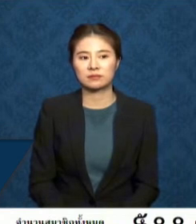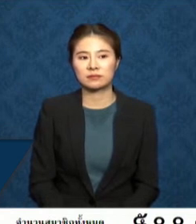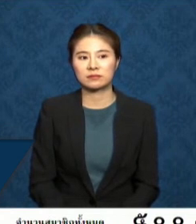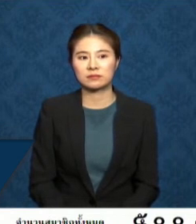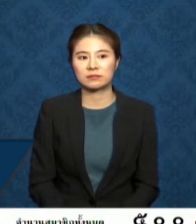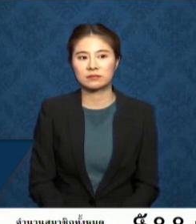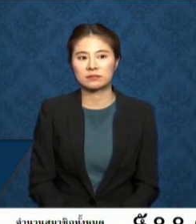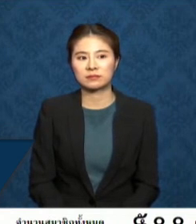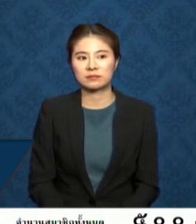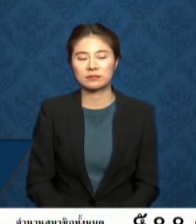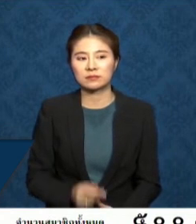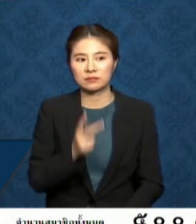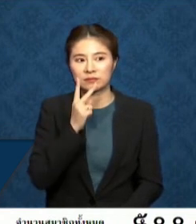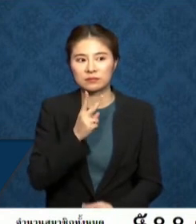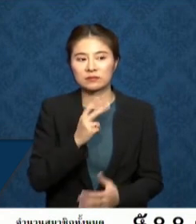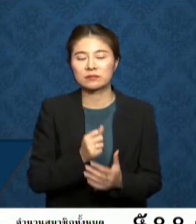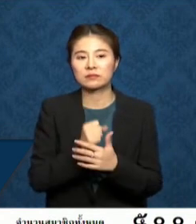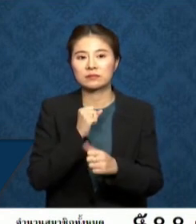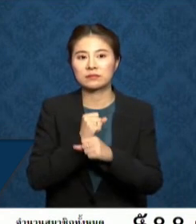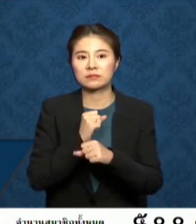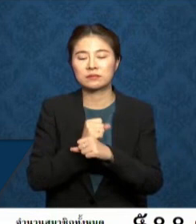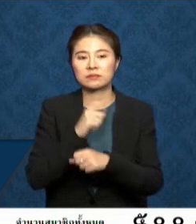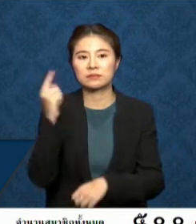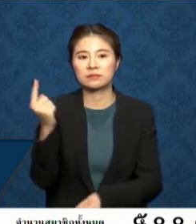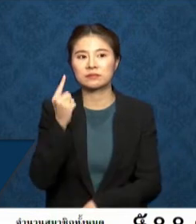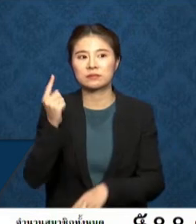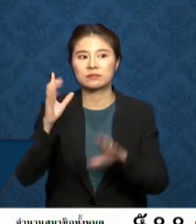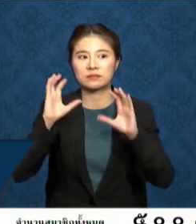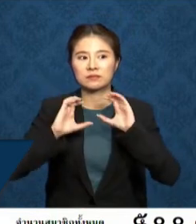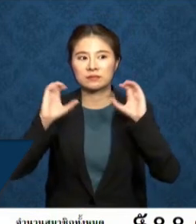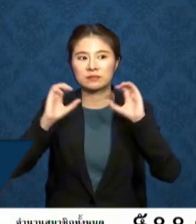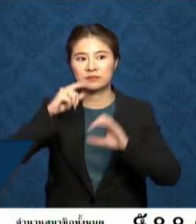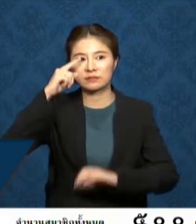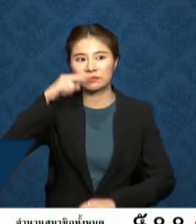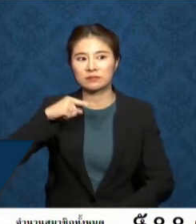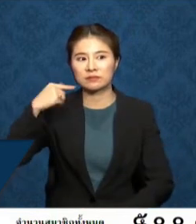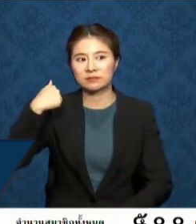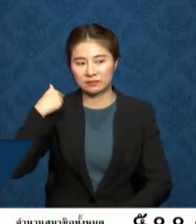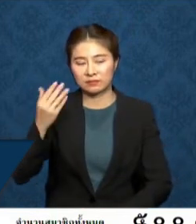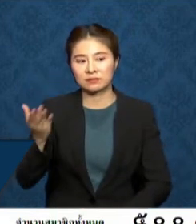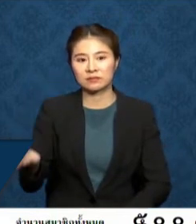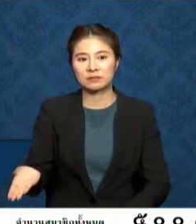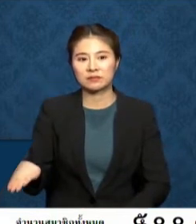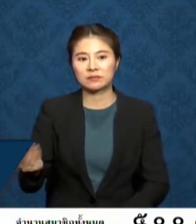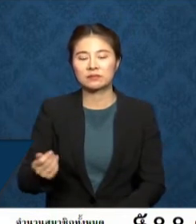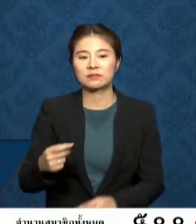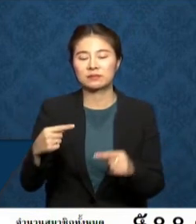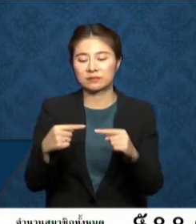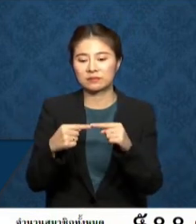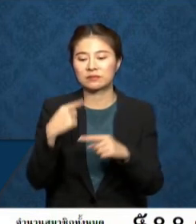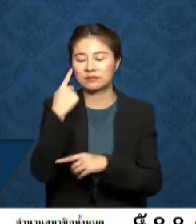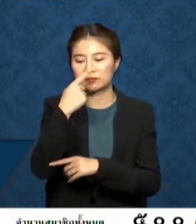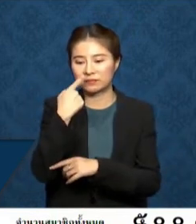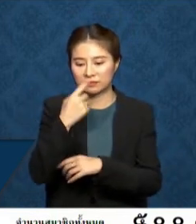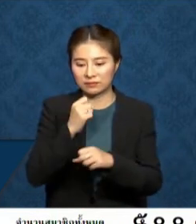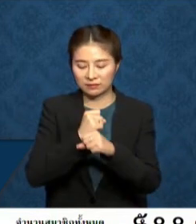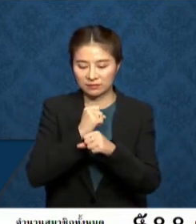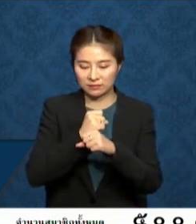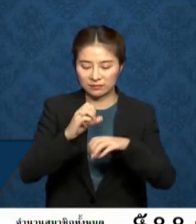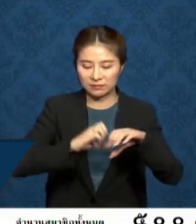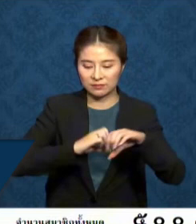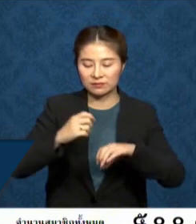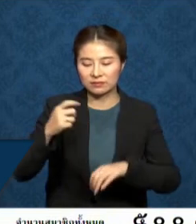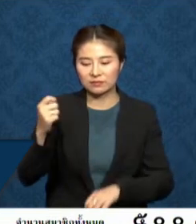ที่เกี่ยวข้องกับการท่องเที่ยวที่ทำโดยรัฐไทยนะครับมีอยู่แล้วครับโดยทททนะครับซึ่งเป็นรัฐวิสาหกิจในการก